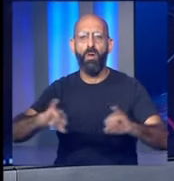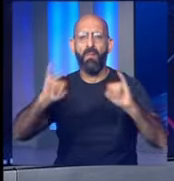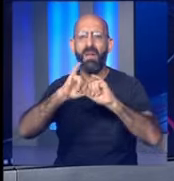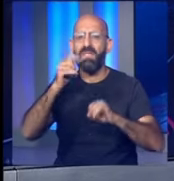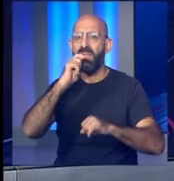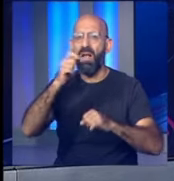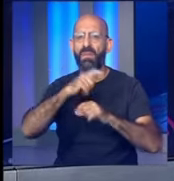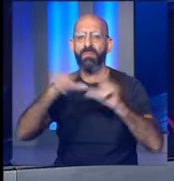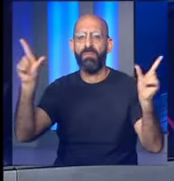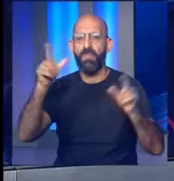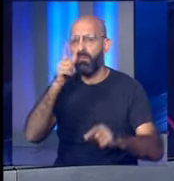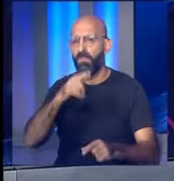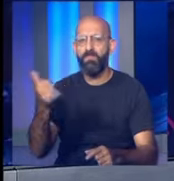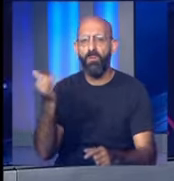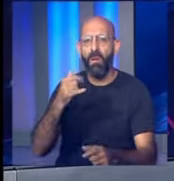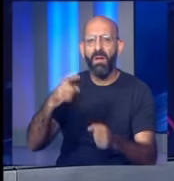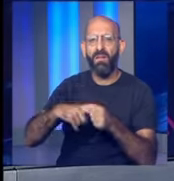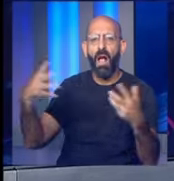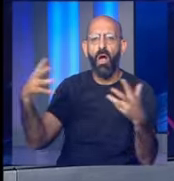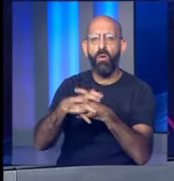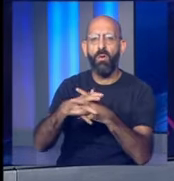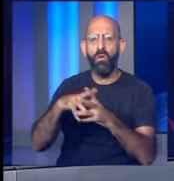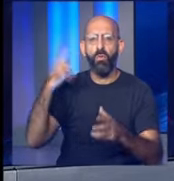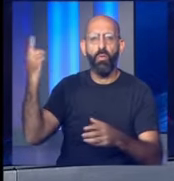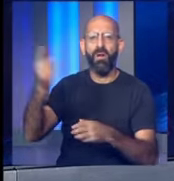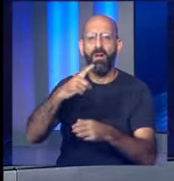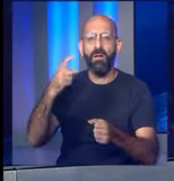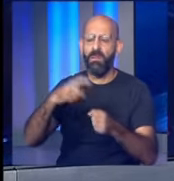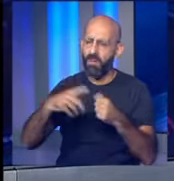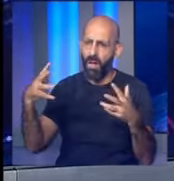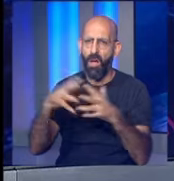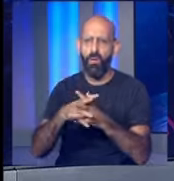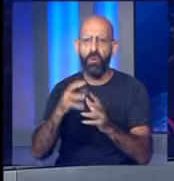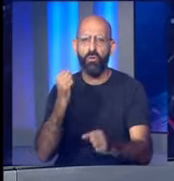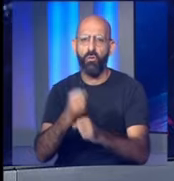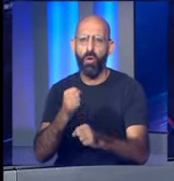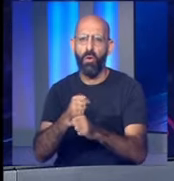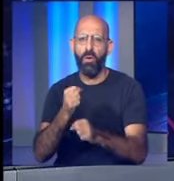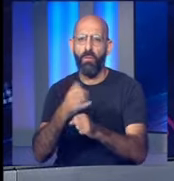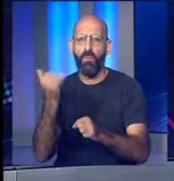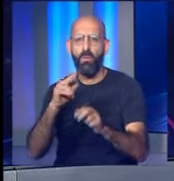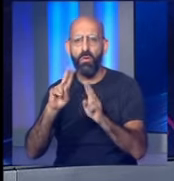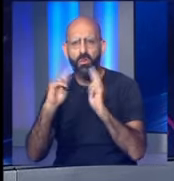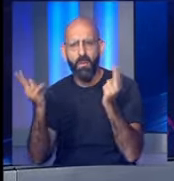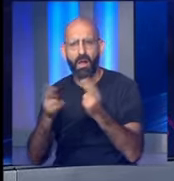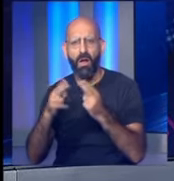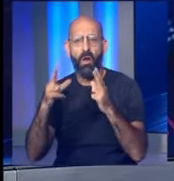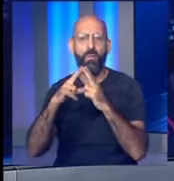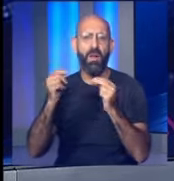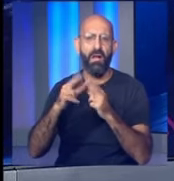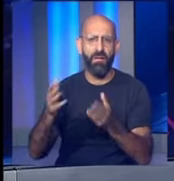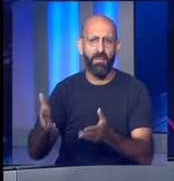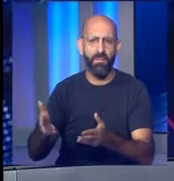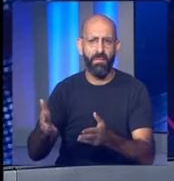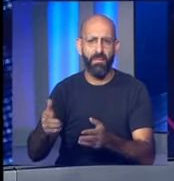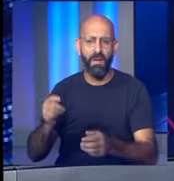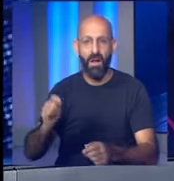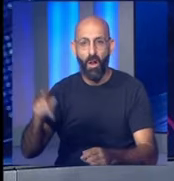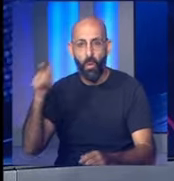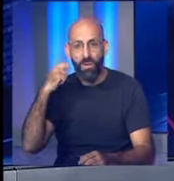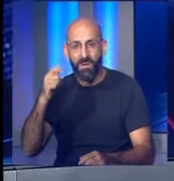يطلق في مؤتمر صحفي عيادة متنقلة بتمويل من الوكالة الكورية للتعاون الدولي